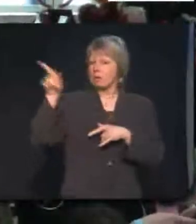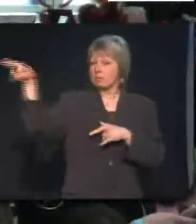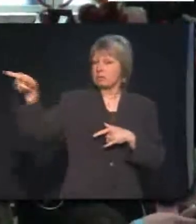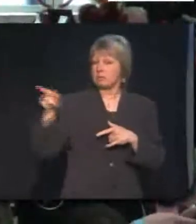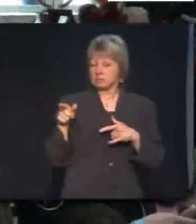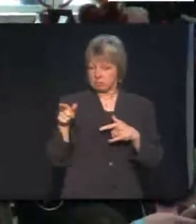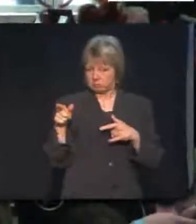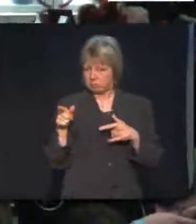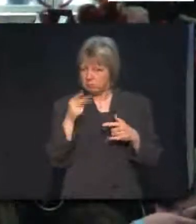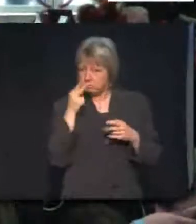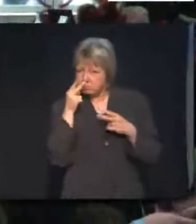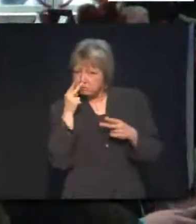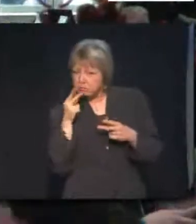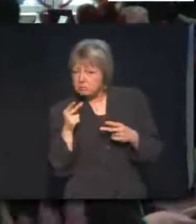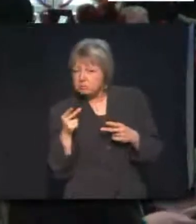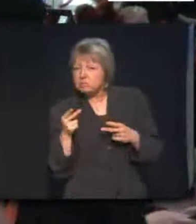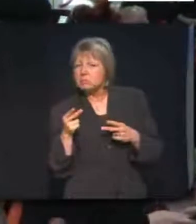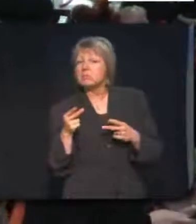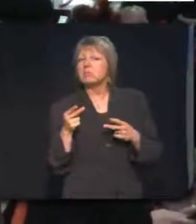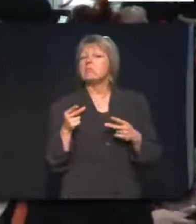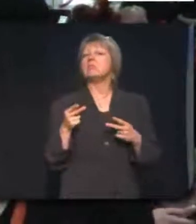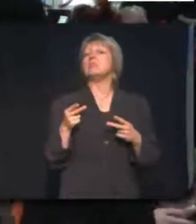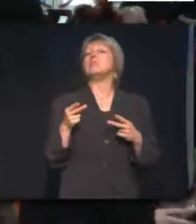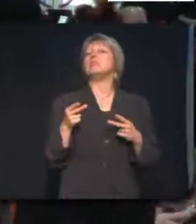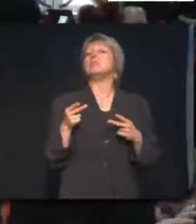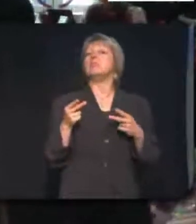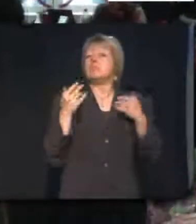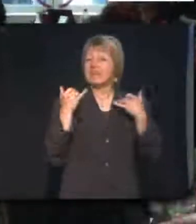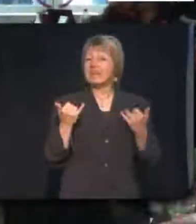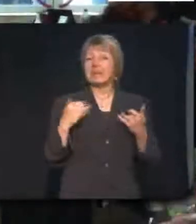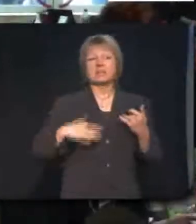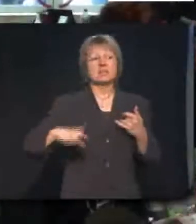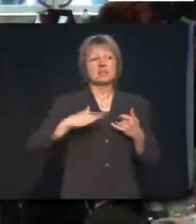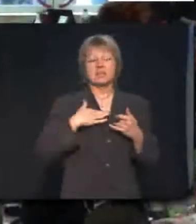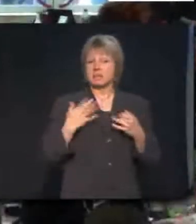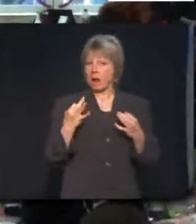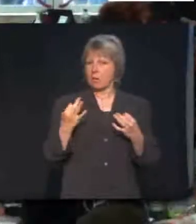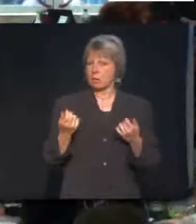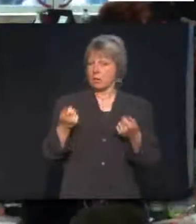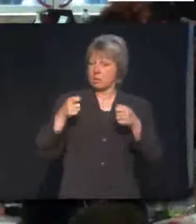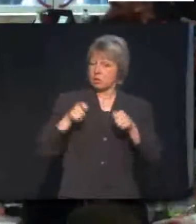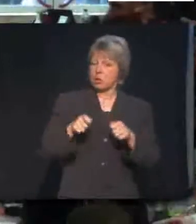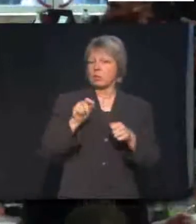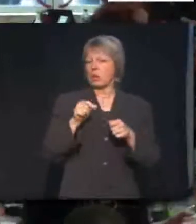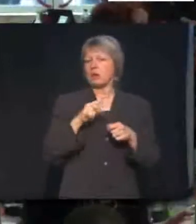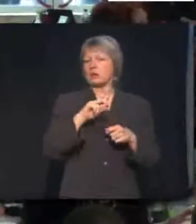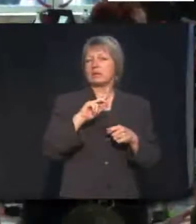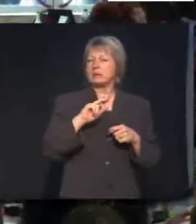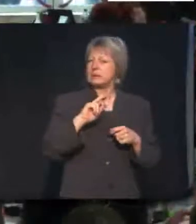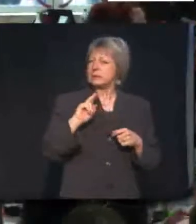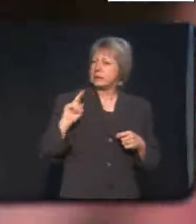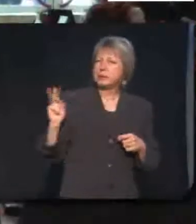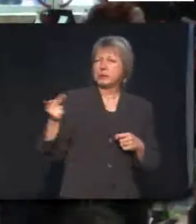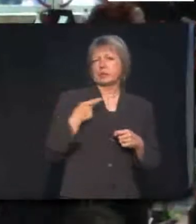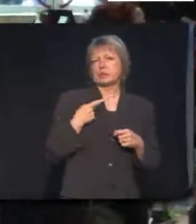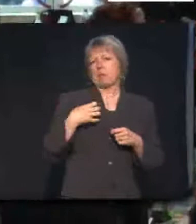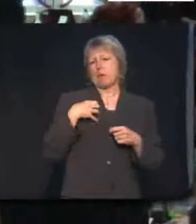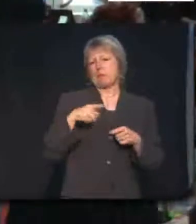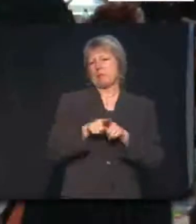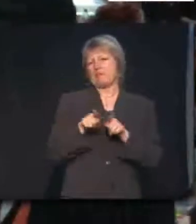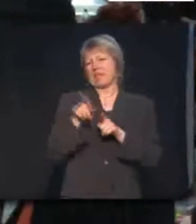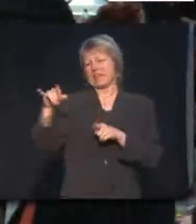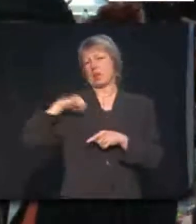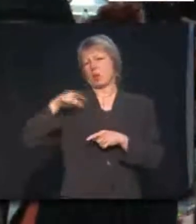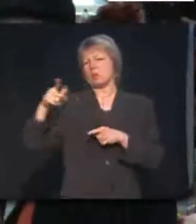doch zu einer anderen Schluss kommen wollen dann haben wir das gleiche Problem wie die Grünen deswegen würde ich den